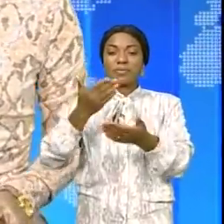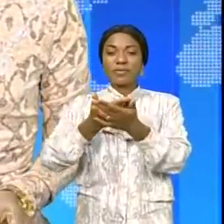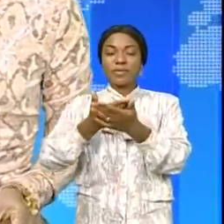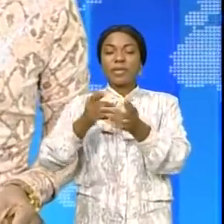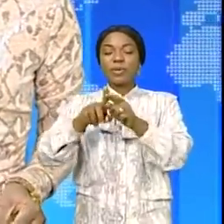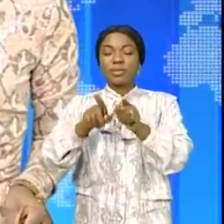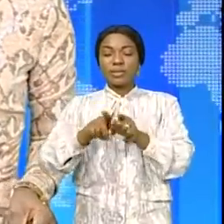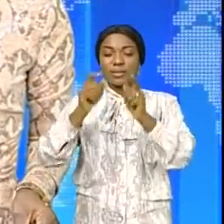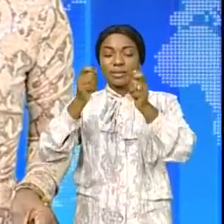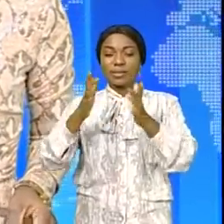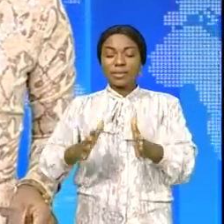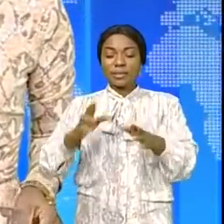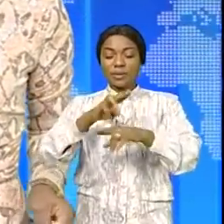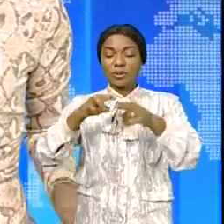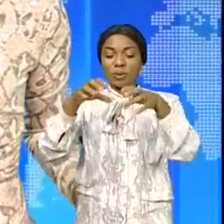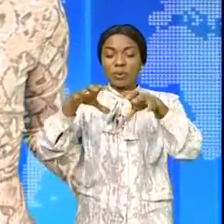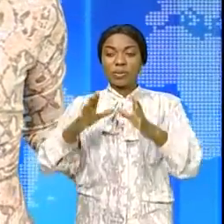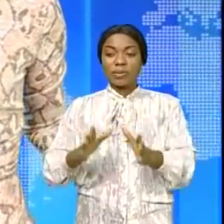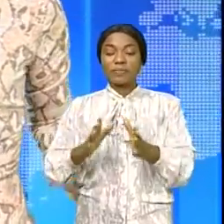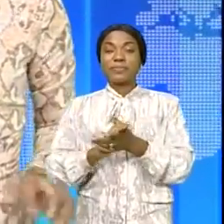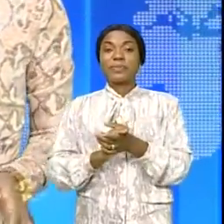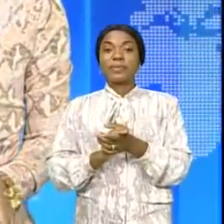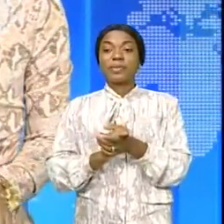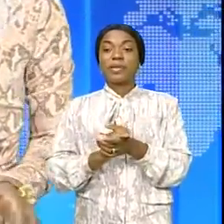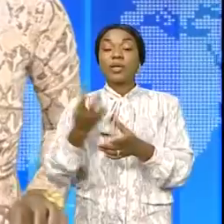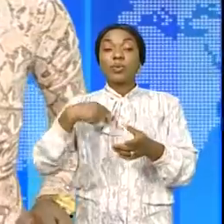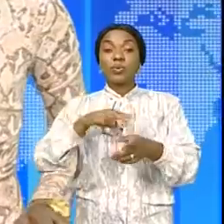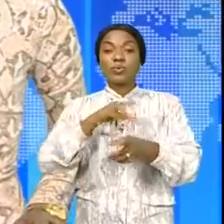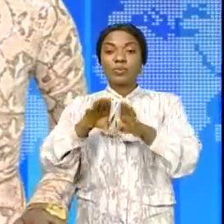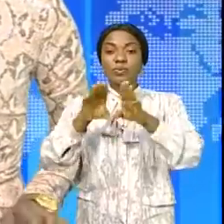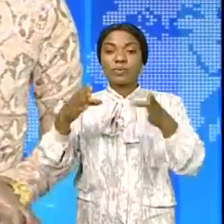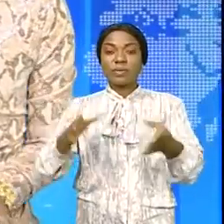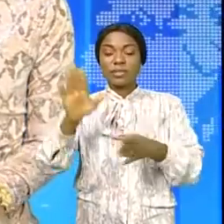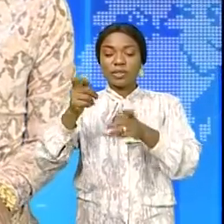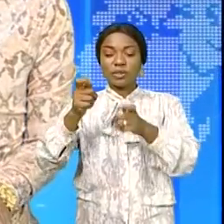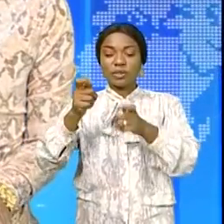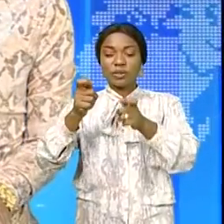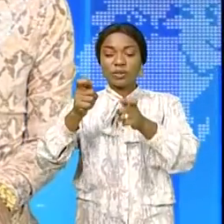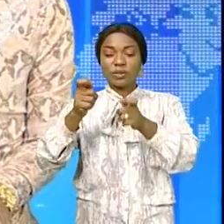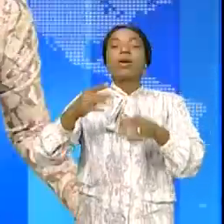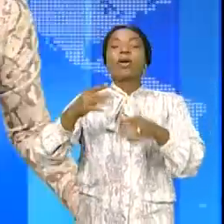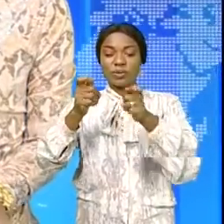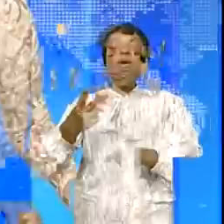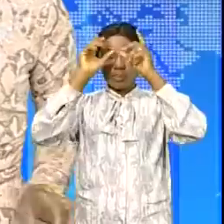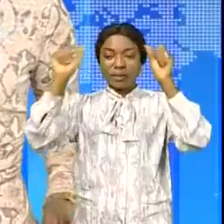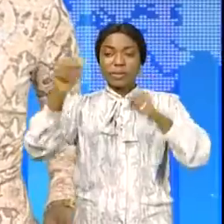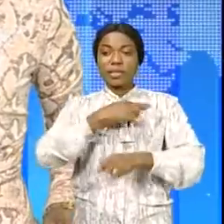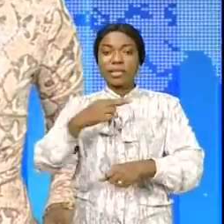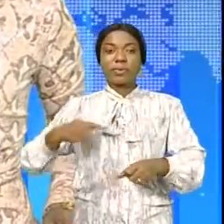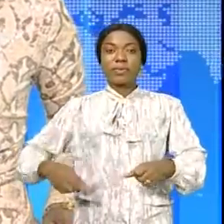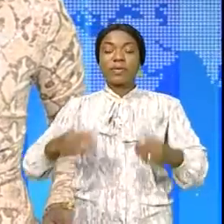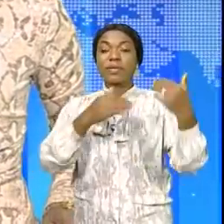la radio-télévision nationale congolaise. Nous ouvrons ce journal par le président de la